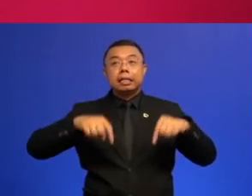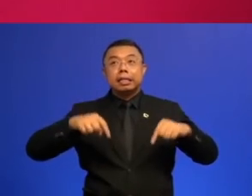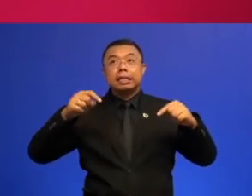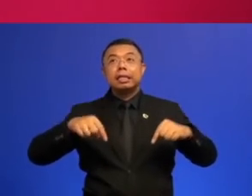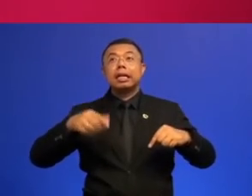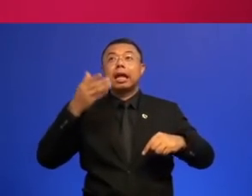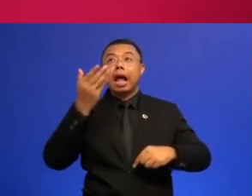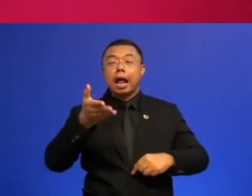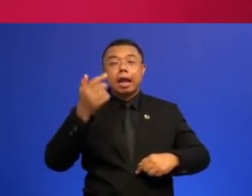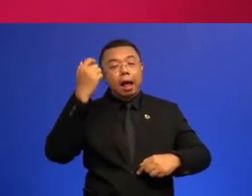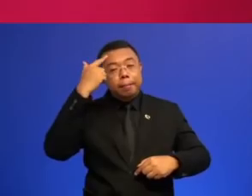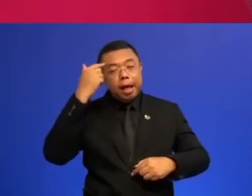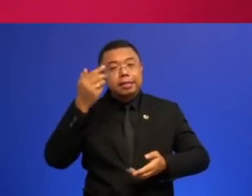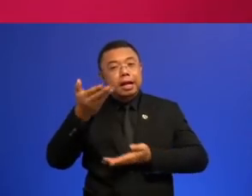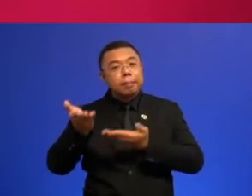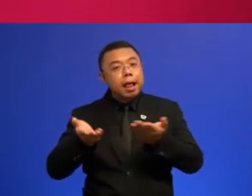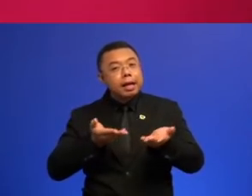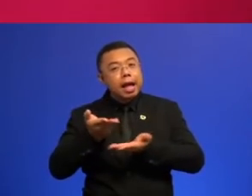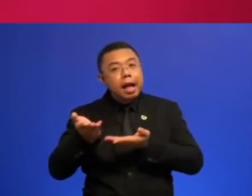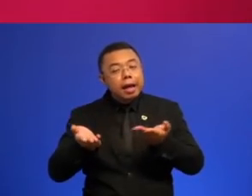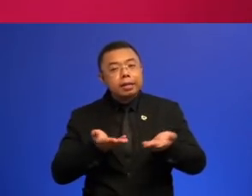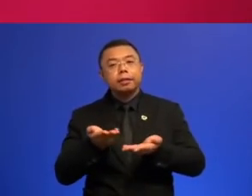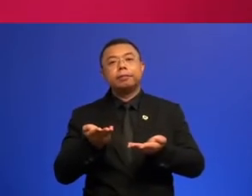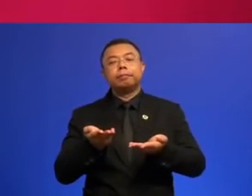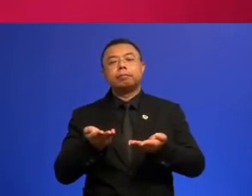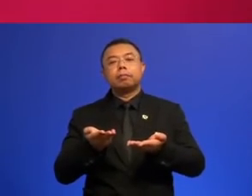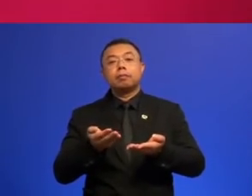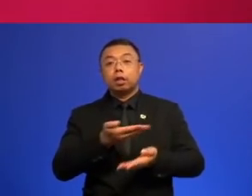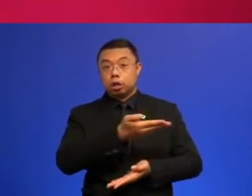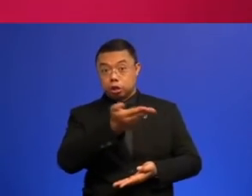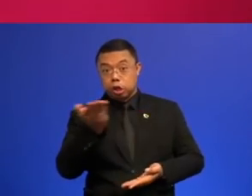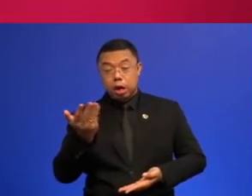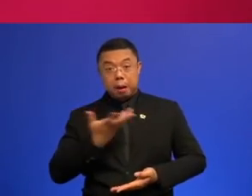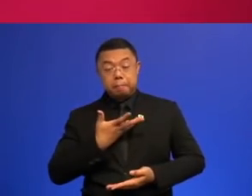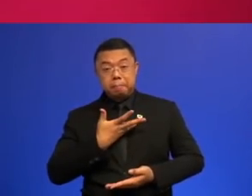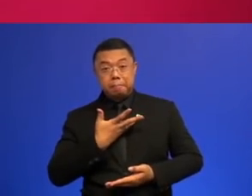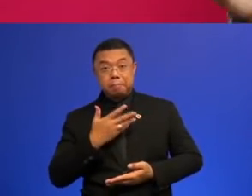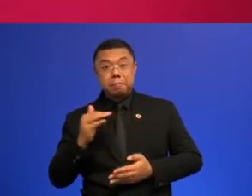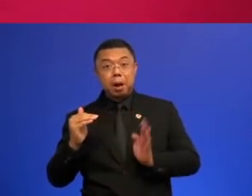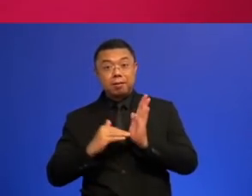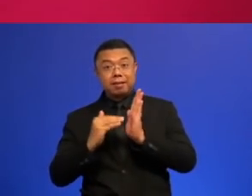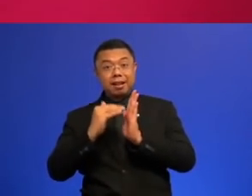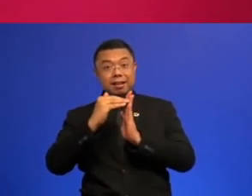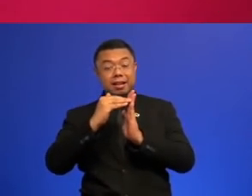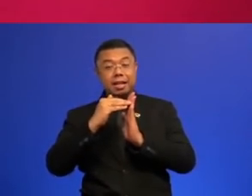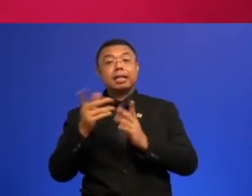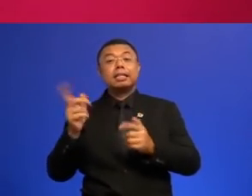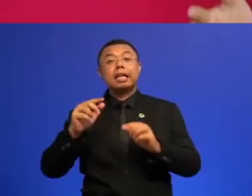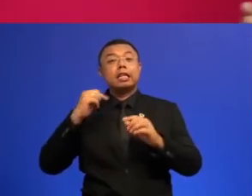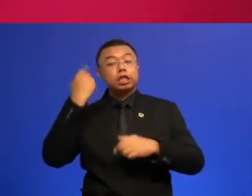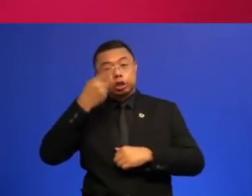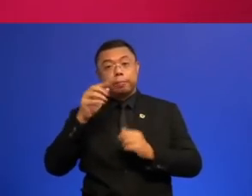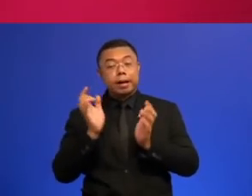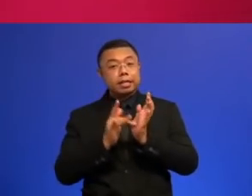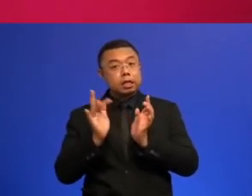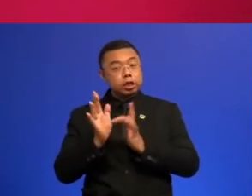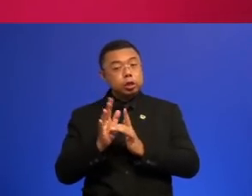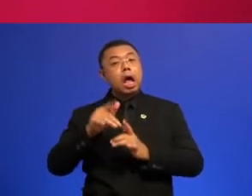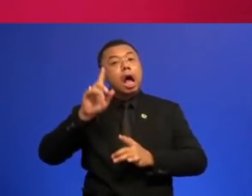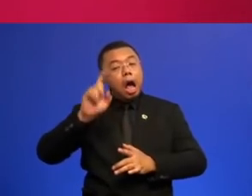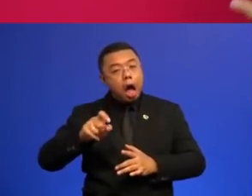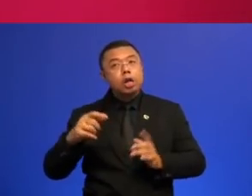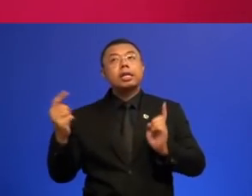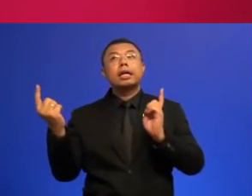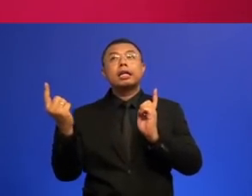Disinilah Anda belajar melayani. Saudara mau dinaikkan kelasnya menjadi serupa dengan Yesus,